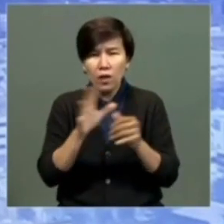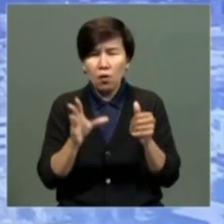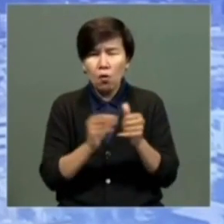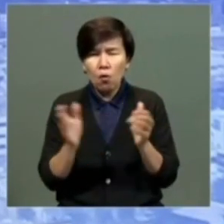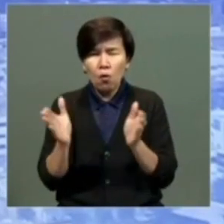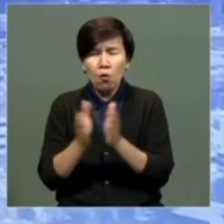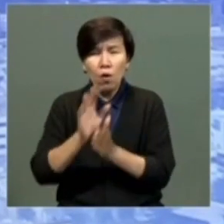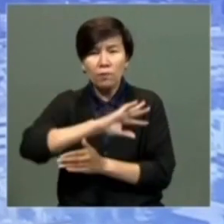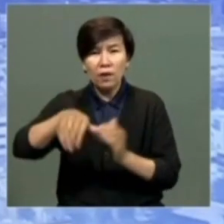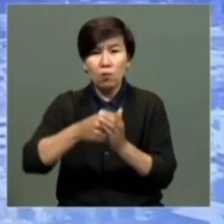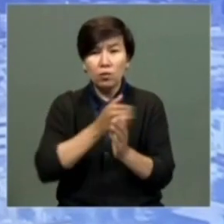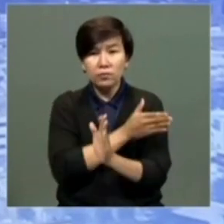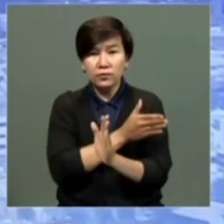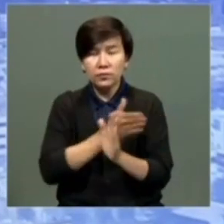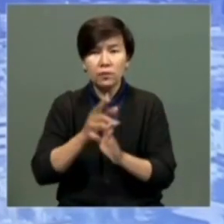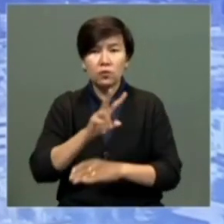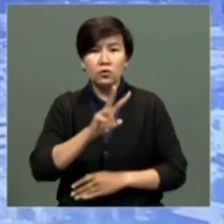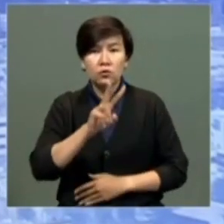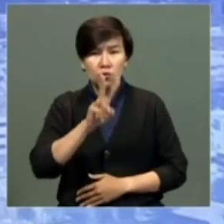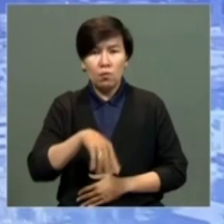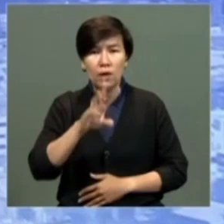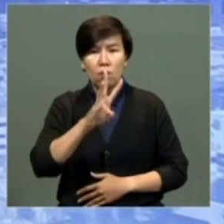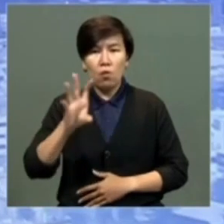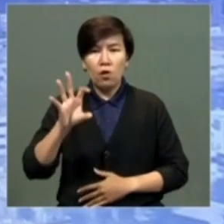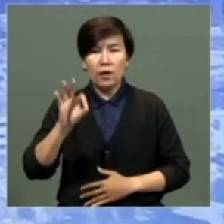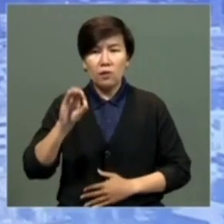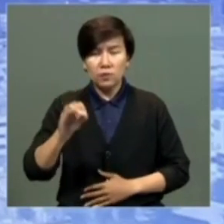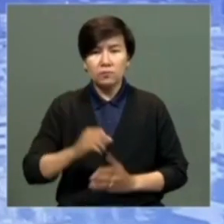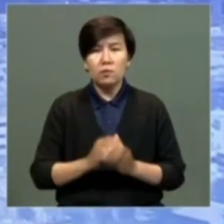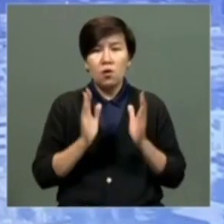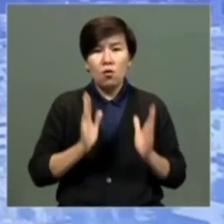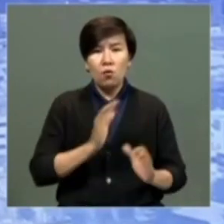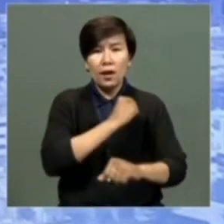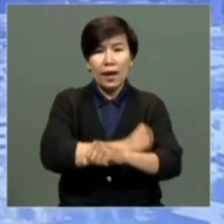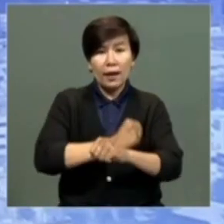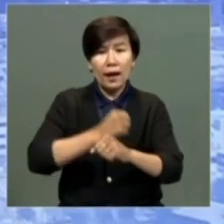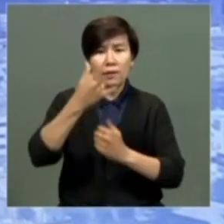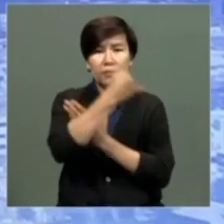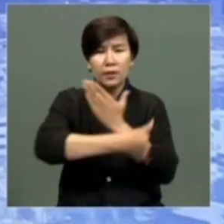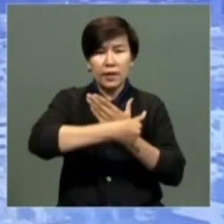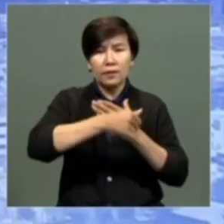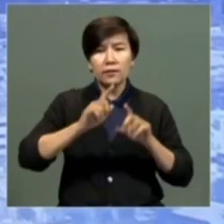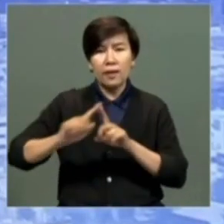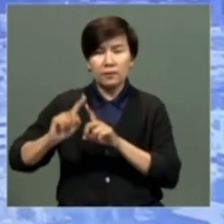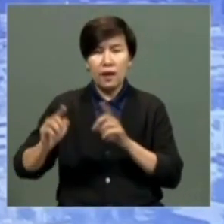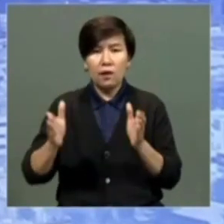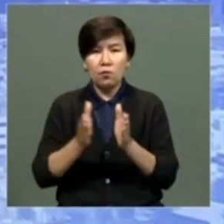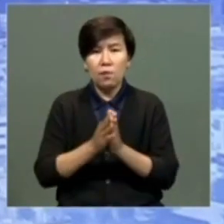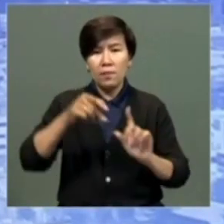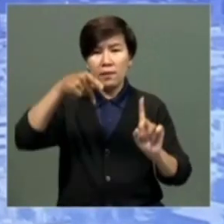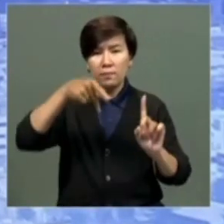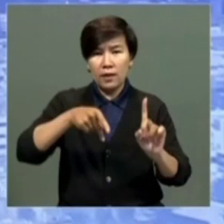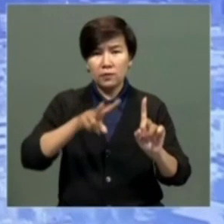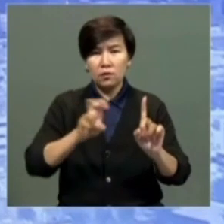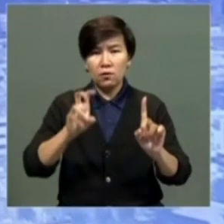ขที่อยู่ในกลุ่มของแรงงานต่างด้าวก็ยังอยู่ที่ 1,383 นะครับแล้วก็หายป่วย